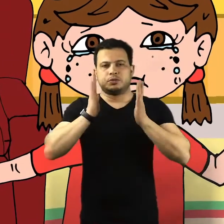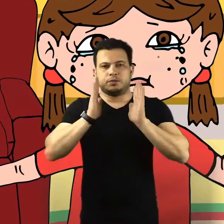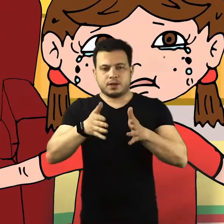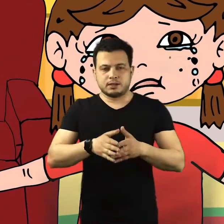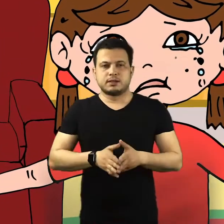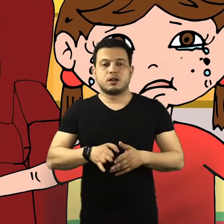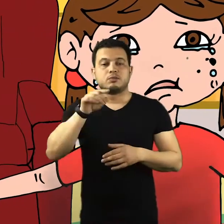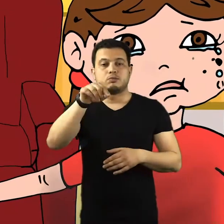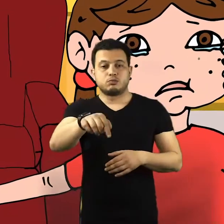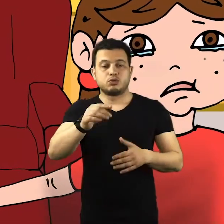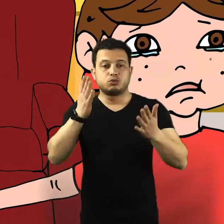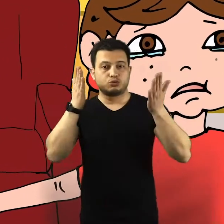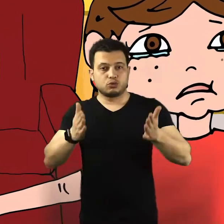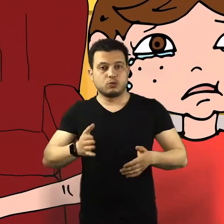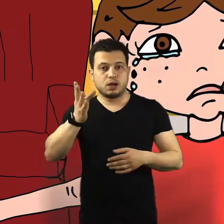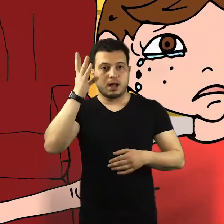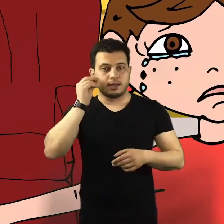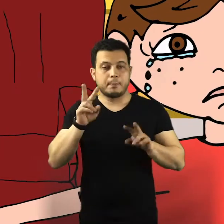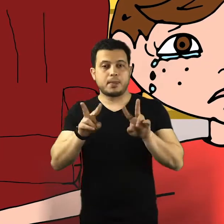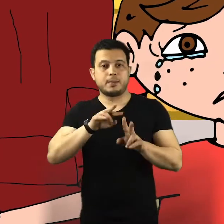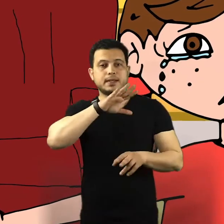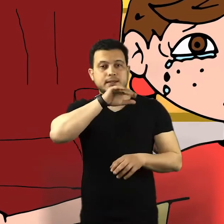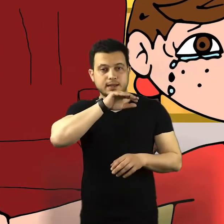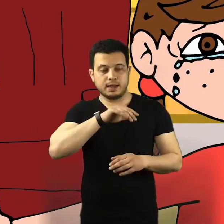Bu durumu fark eden Mehmet Dede